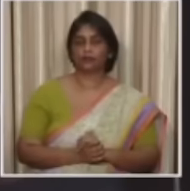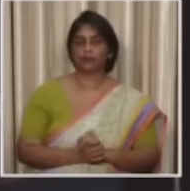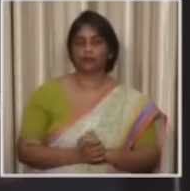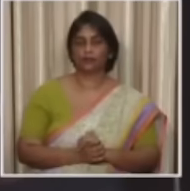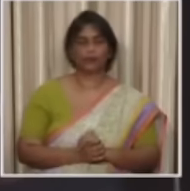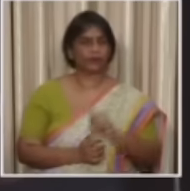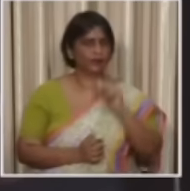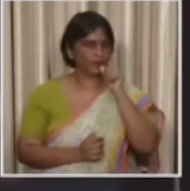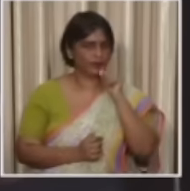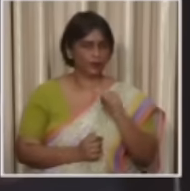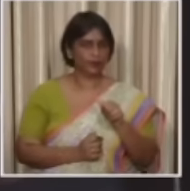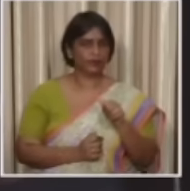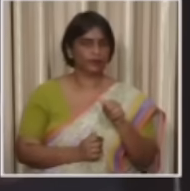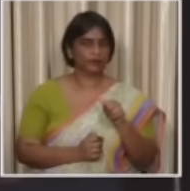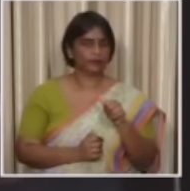කිසිම